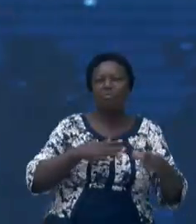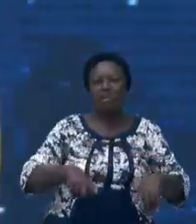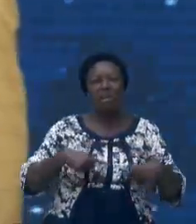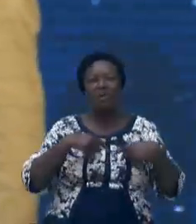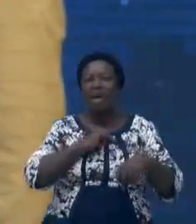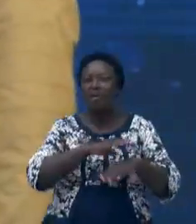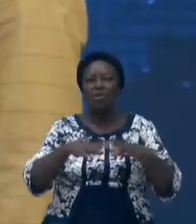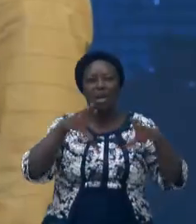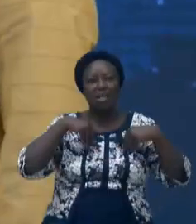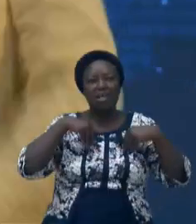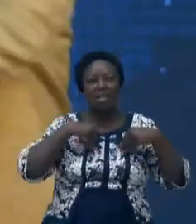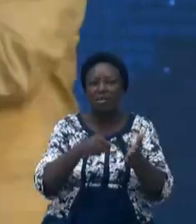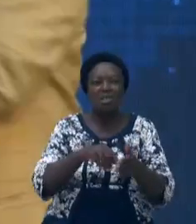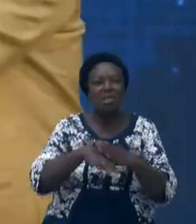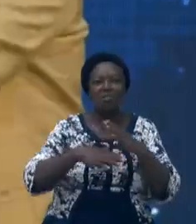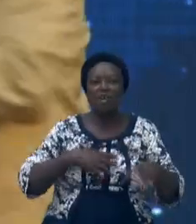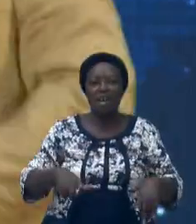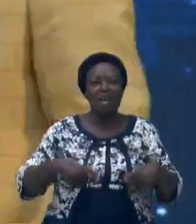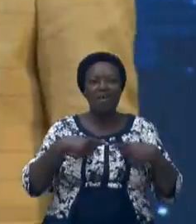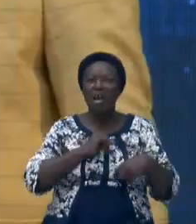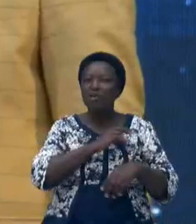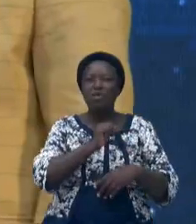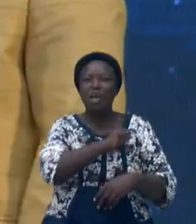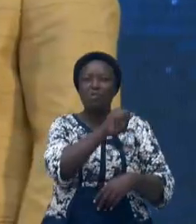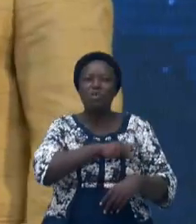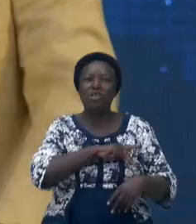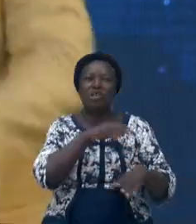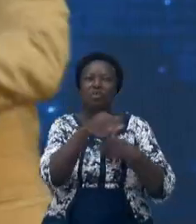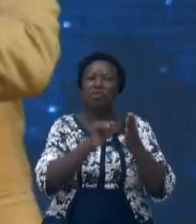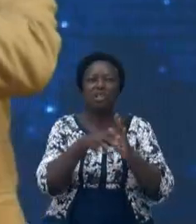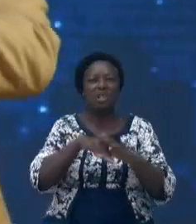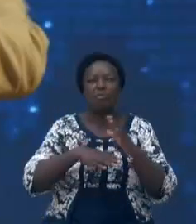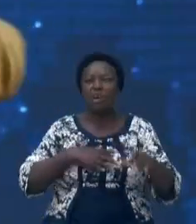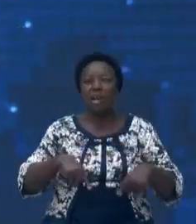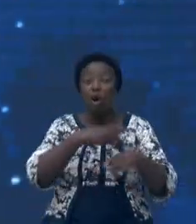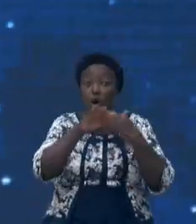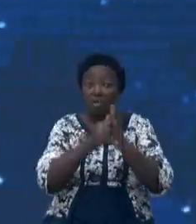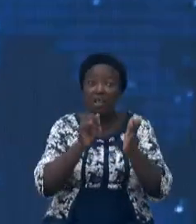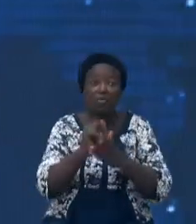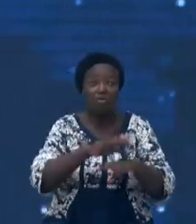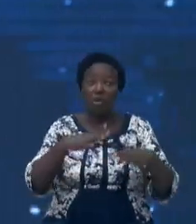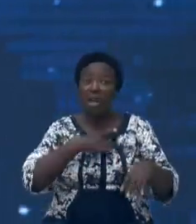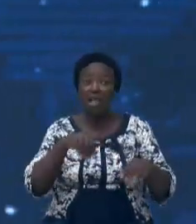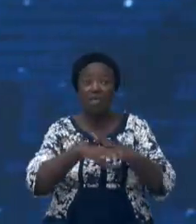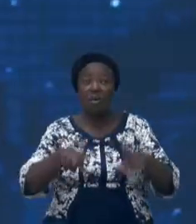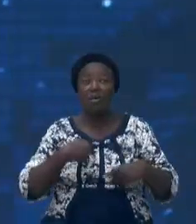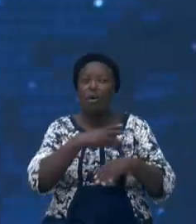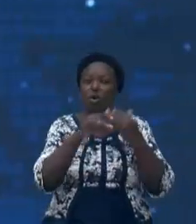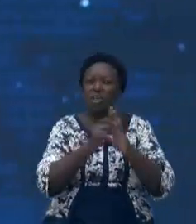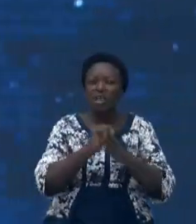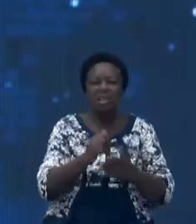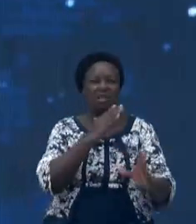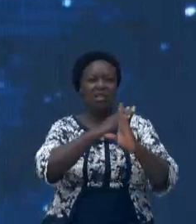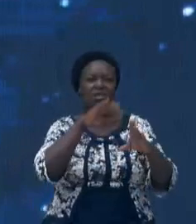n'accepte pas telles choses dans ma vie je n'apprécie pas telles choses dans ma vie toute cette chose que tu ne l'aiment pas dans ta vie